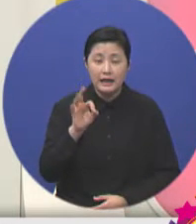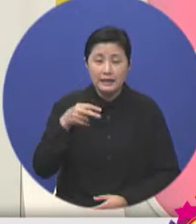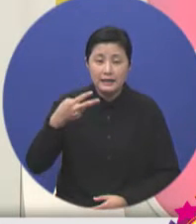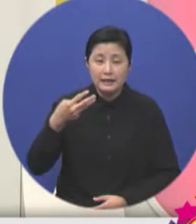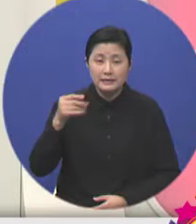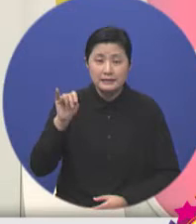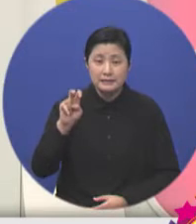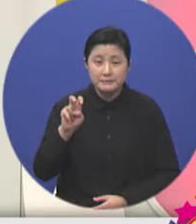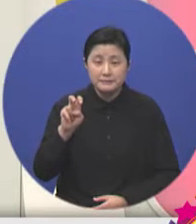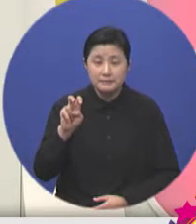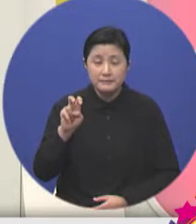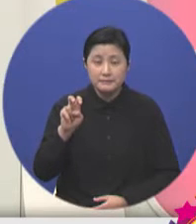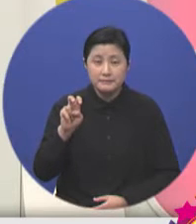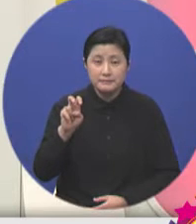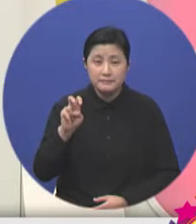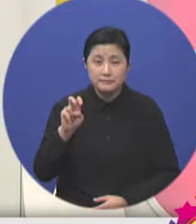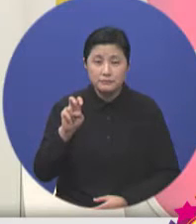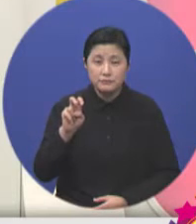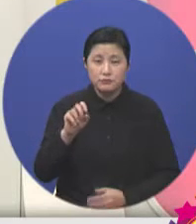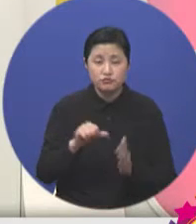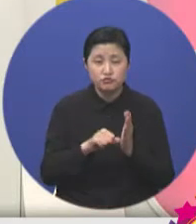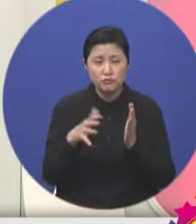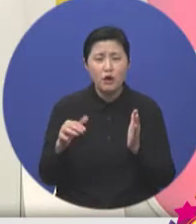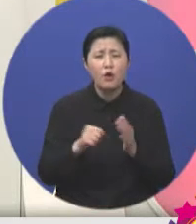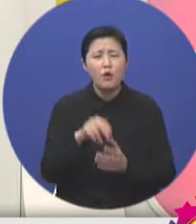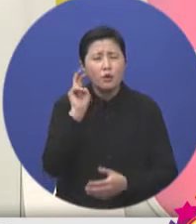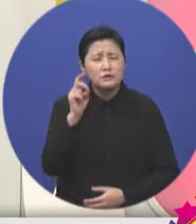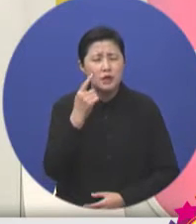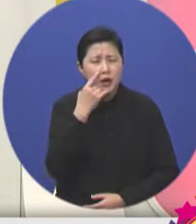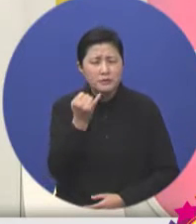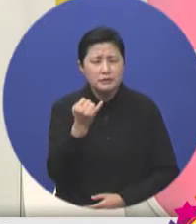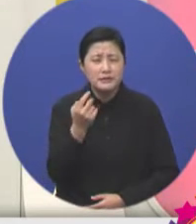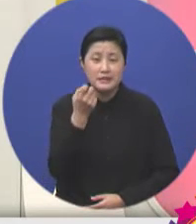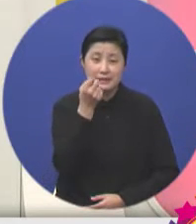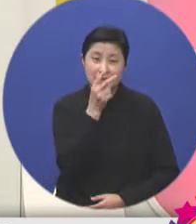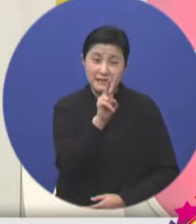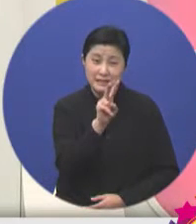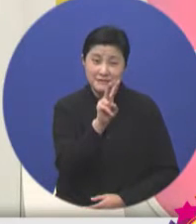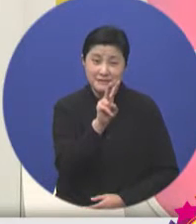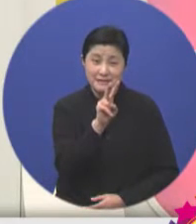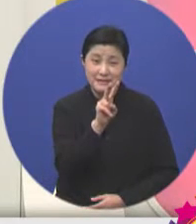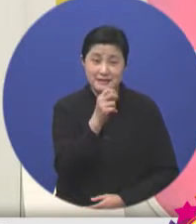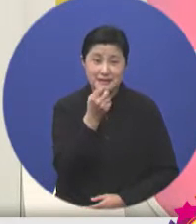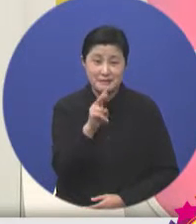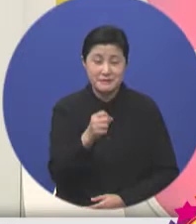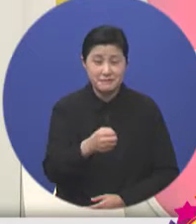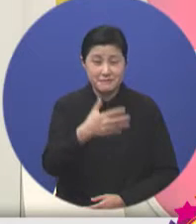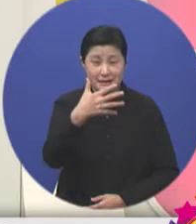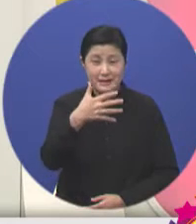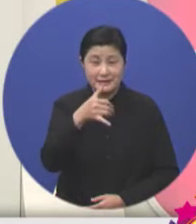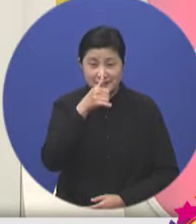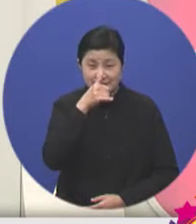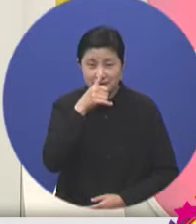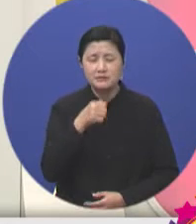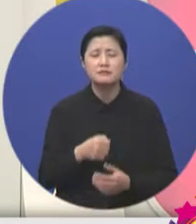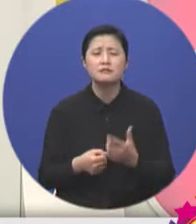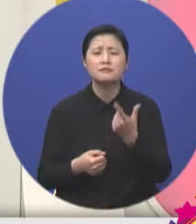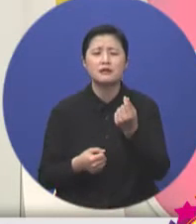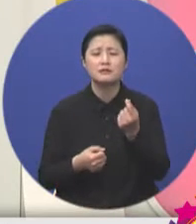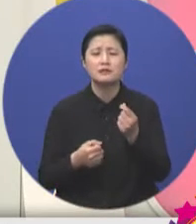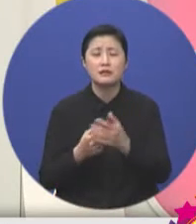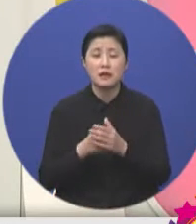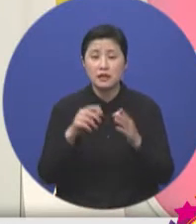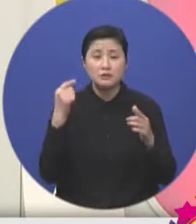상림. 상님이 유명하고요. 어머니 혹시 TV 지금 TV 켜놨죠? 예, 켜놨어.